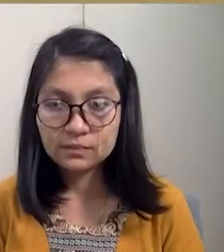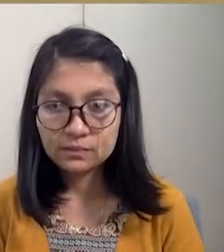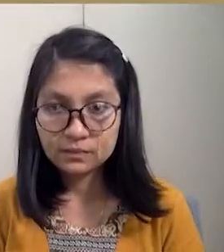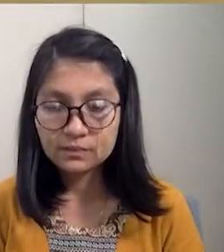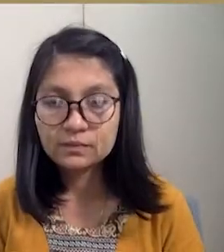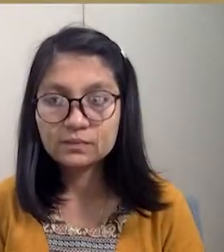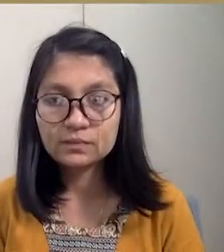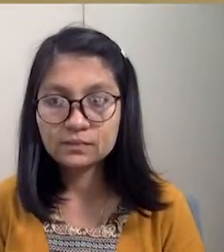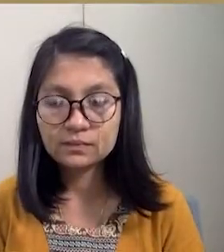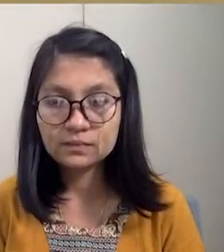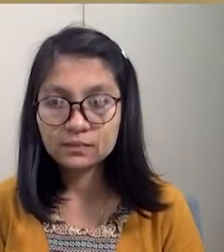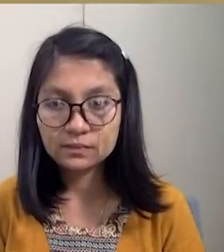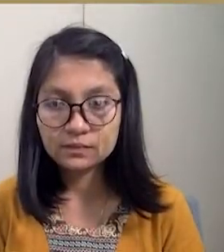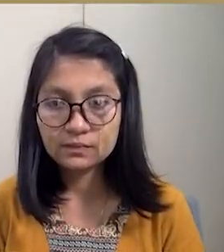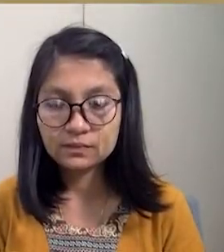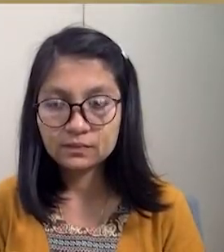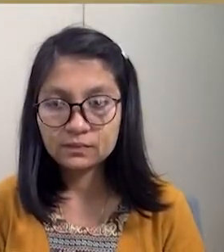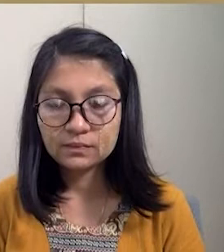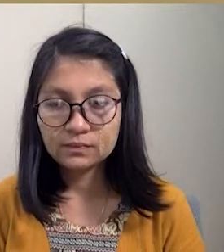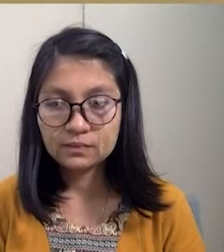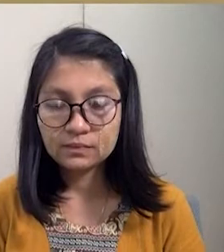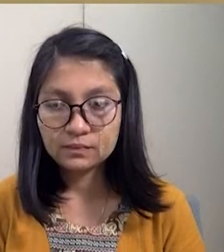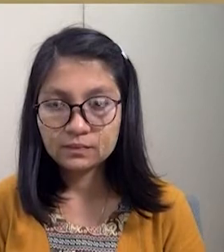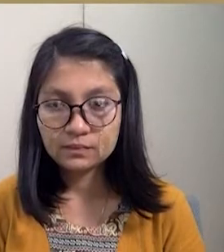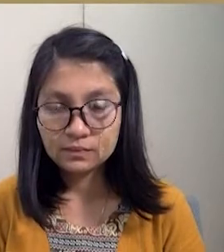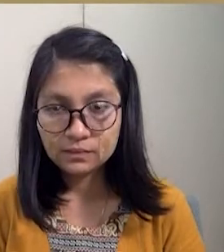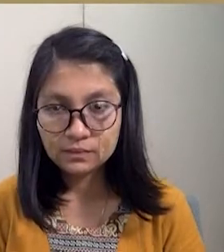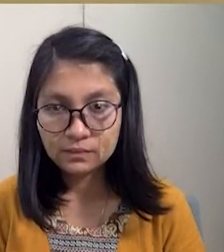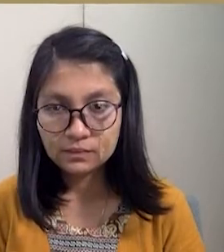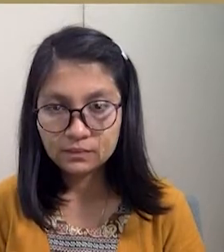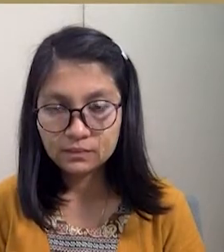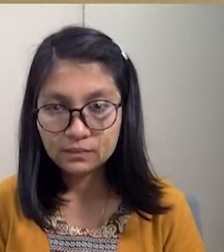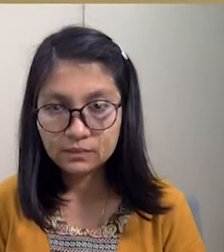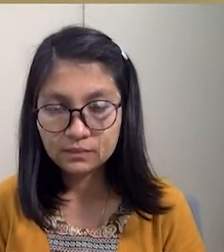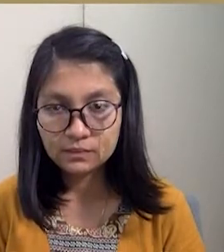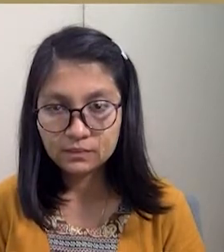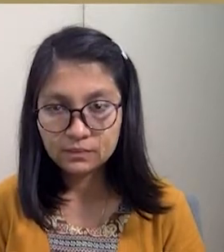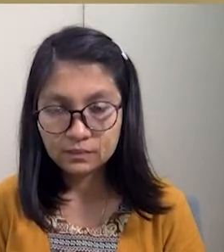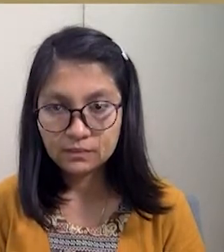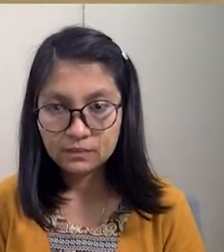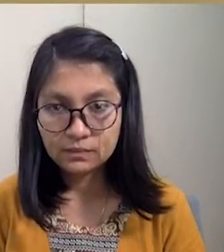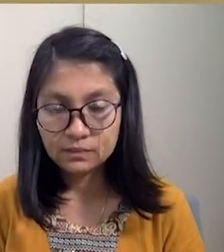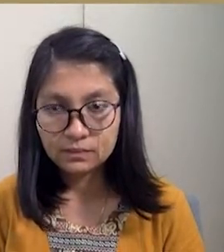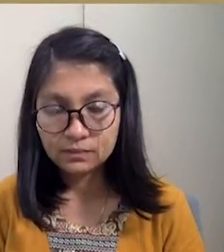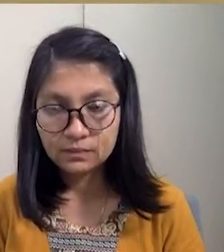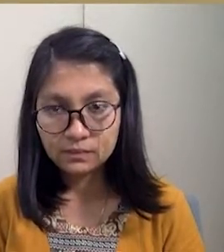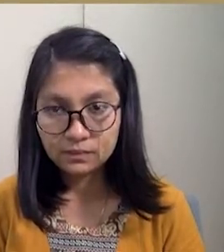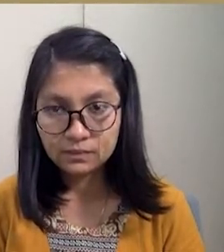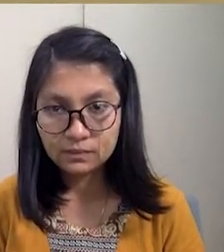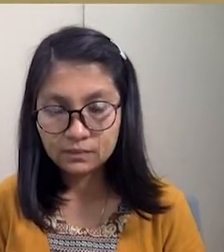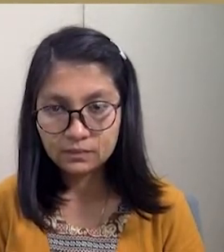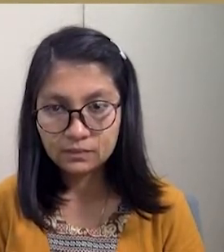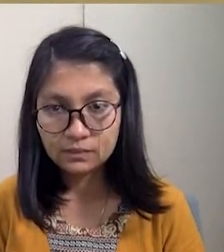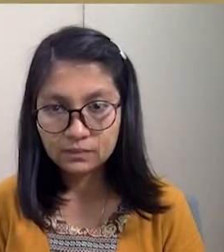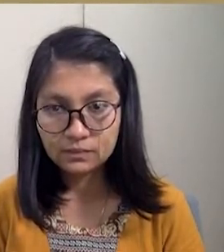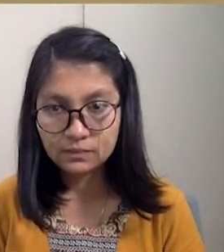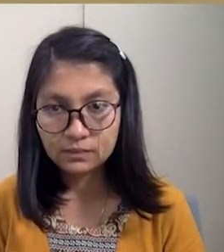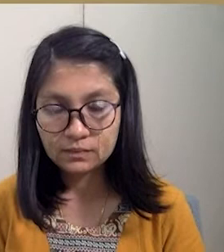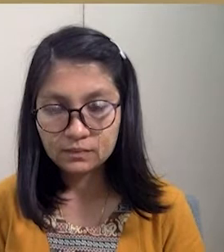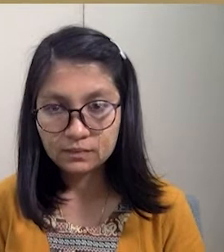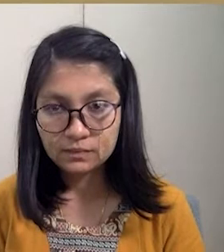တဲ့ပြဿနာဥပမာလော့ဒ်ဒေါင်းလုပ်ထားတဲ့အတွက်ကြောင့်မလို့အချို့ရောဂါတွေကကျွန်တော်တို့ဒီခံစားမှာဆိုလို့ရှိရင်ကျွန်တော်ဥပမာပြောမယ်ဆိုလို့ရှိရ